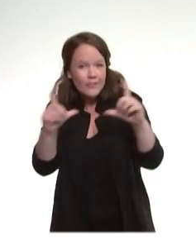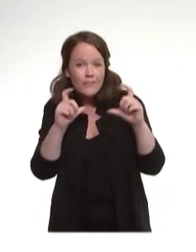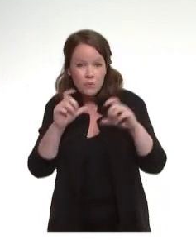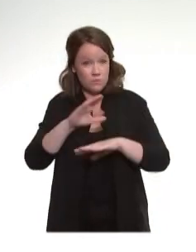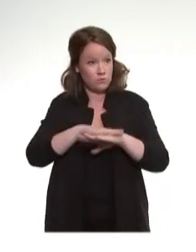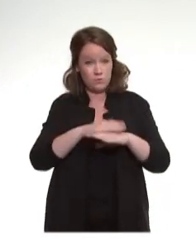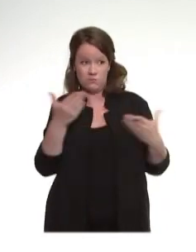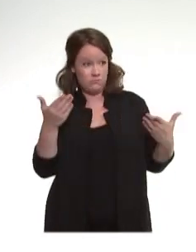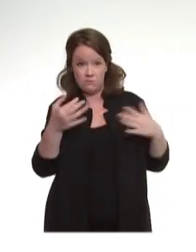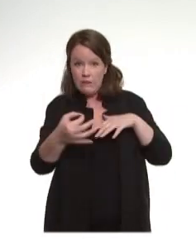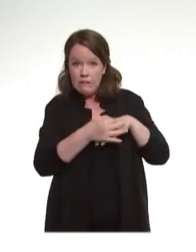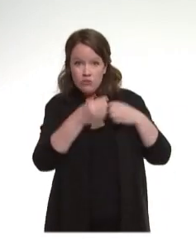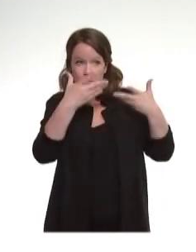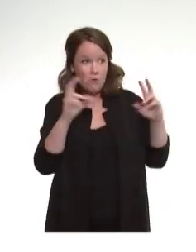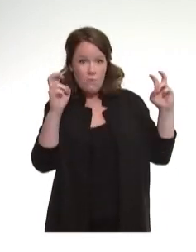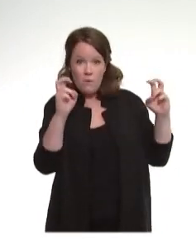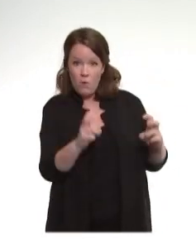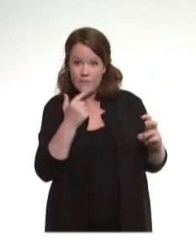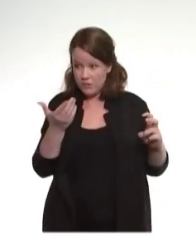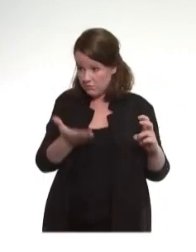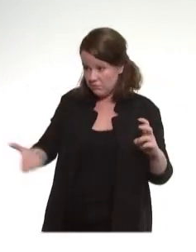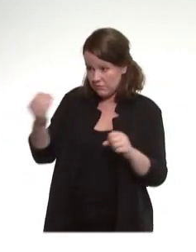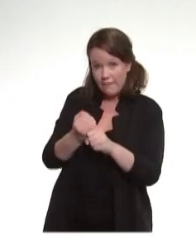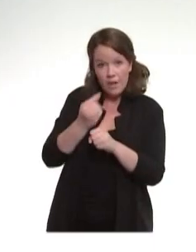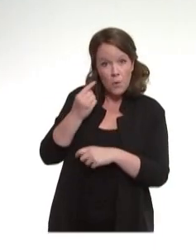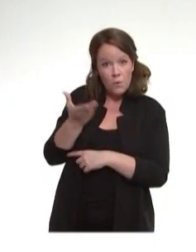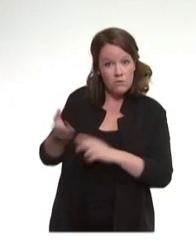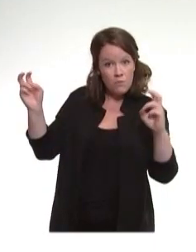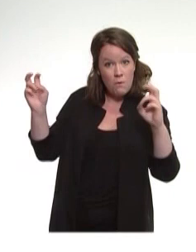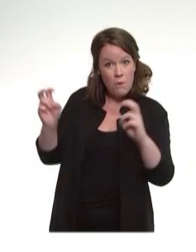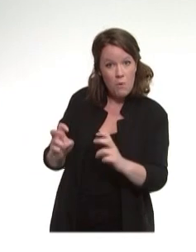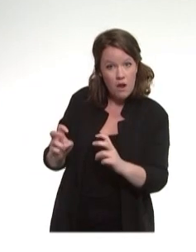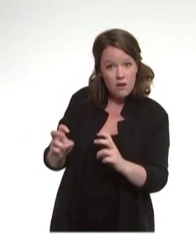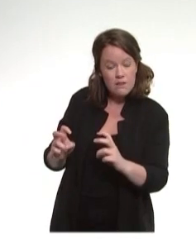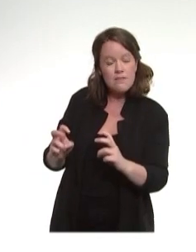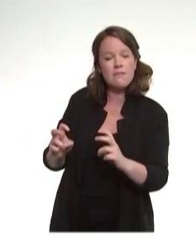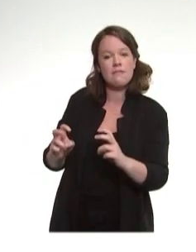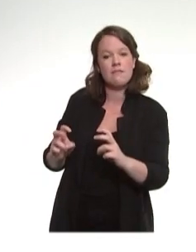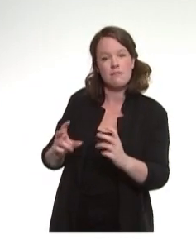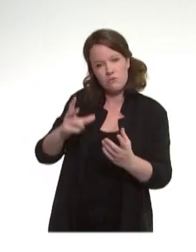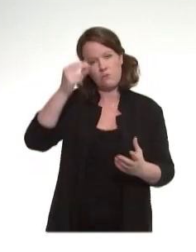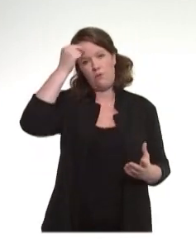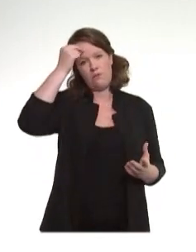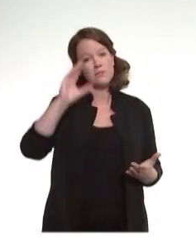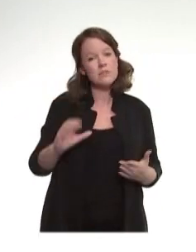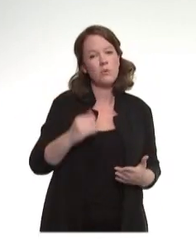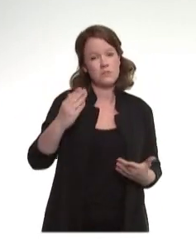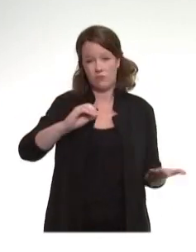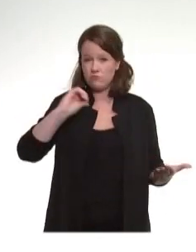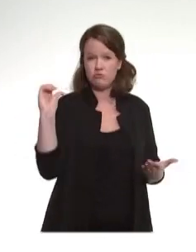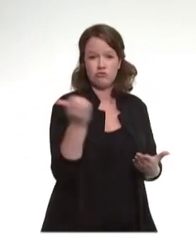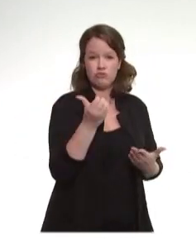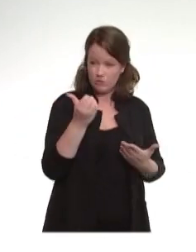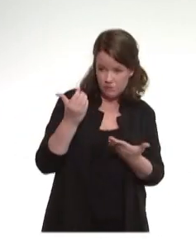pour envoyer des cartons d'invitation moins de traiteur et bien nous voulons accompagner chacune de ces professions